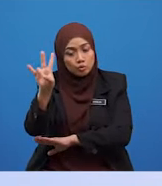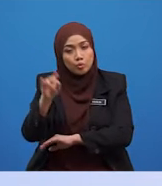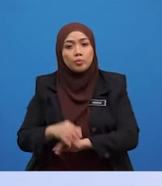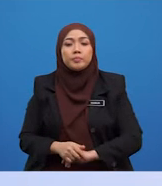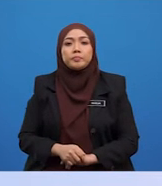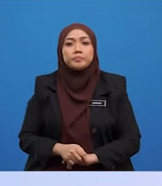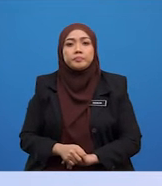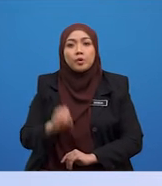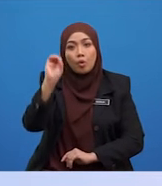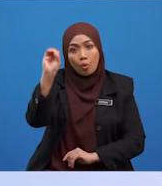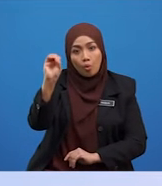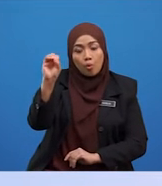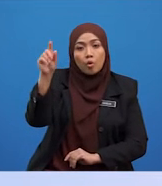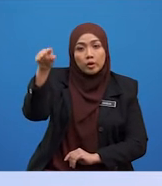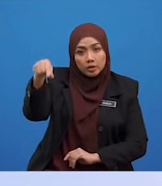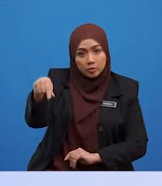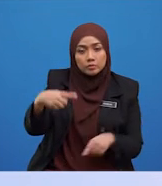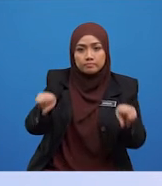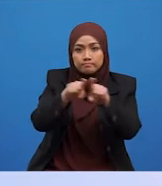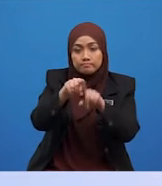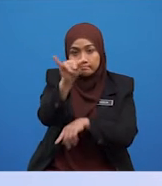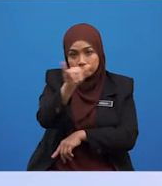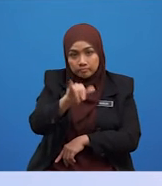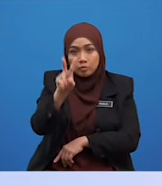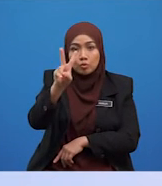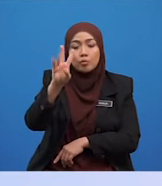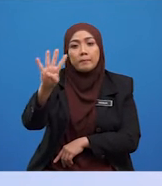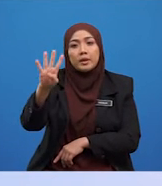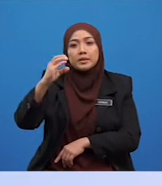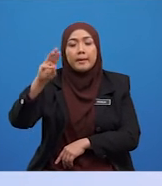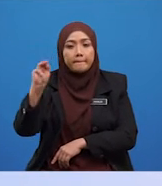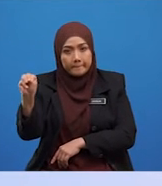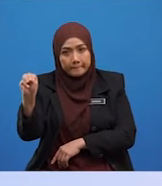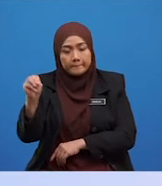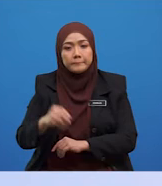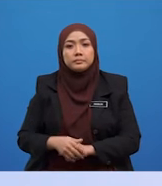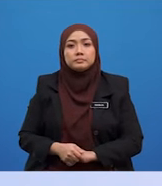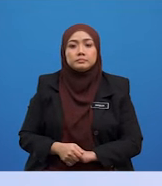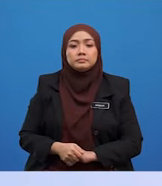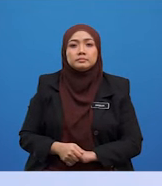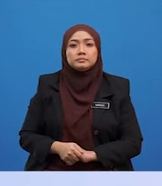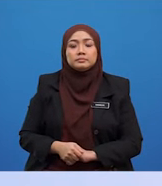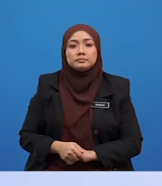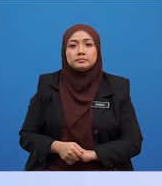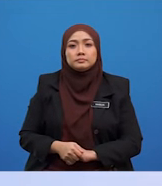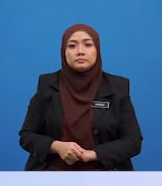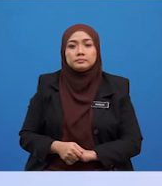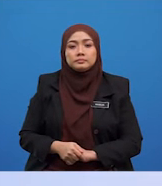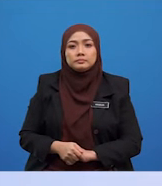7. OQ sama dengan 24 cm.